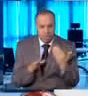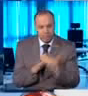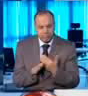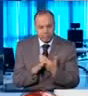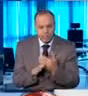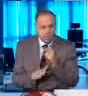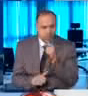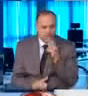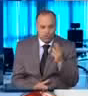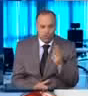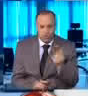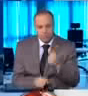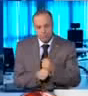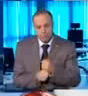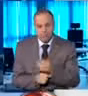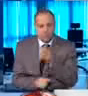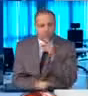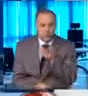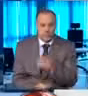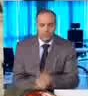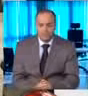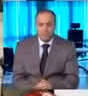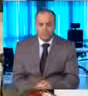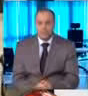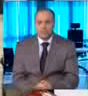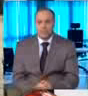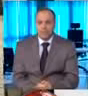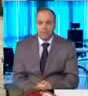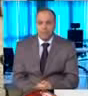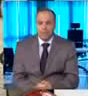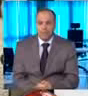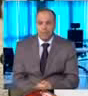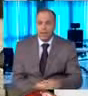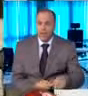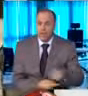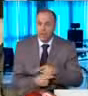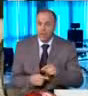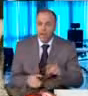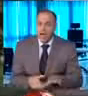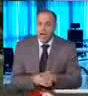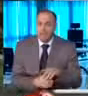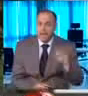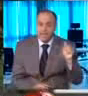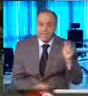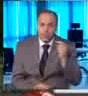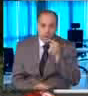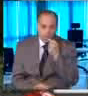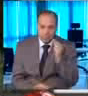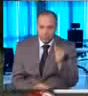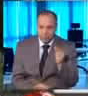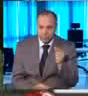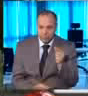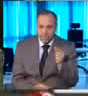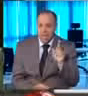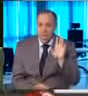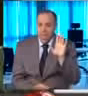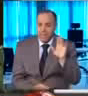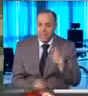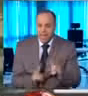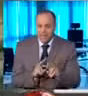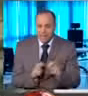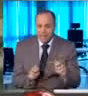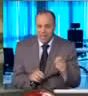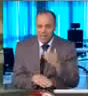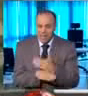حالت دون بعث مشاريعهم. الدورة الثانية لمهرجان الزيتون بسند اختارت أن تبحث في